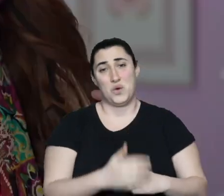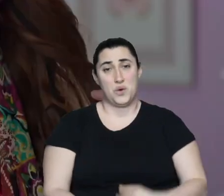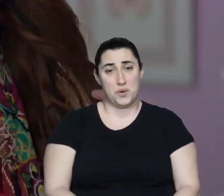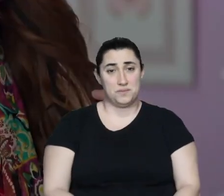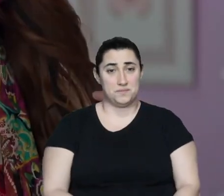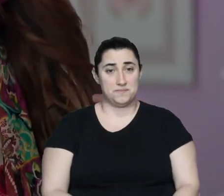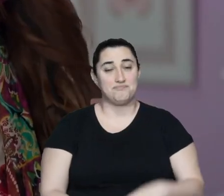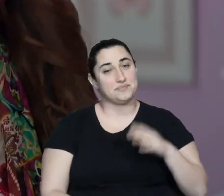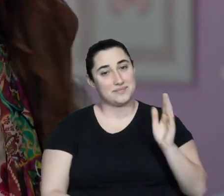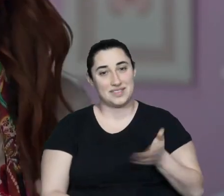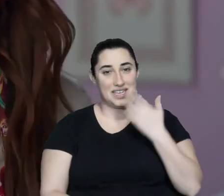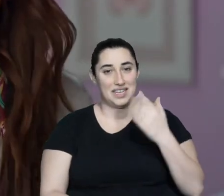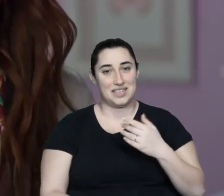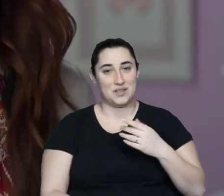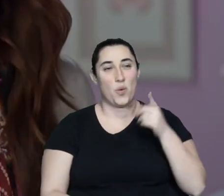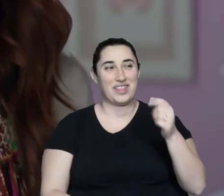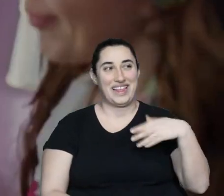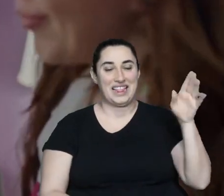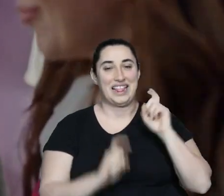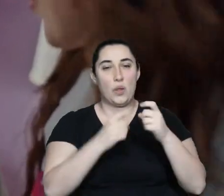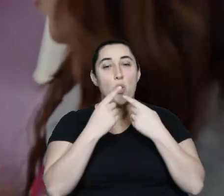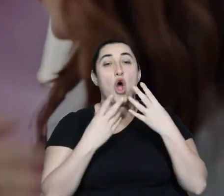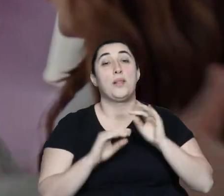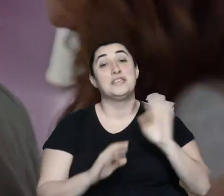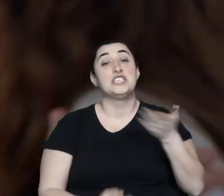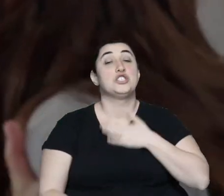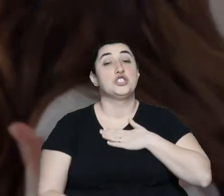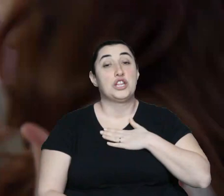seviyor. Neyse, arkasından konuşmayalım. Hadi canım.